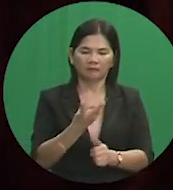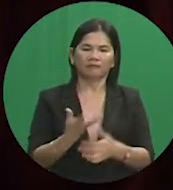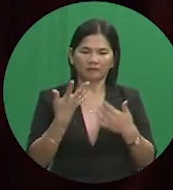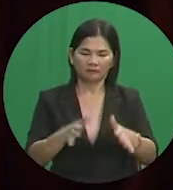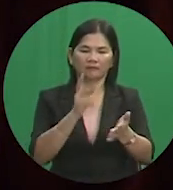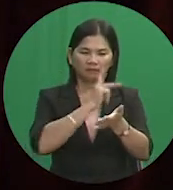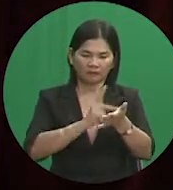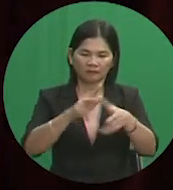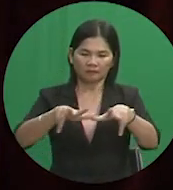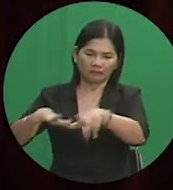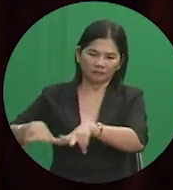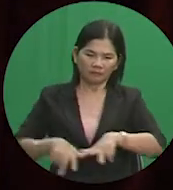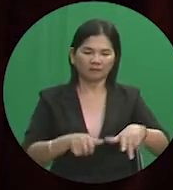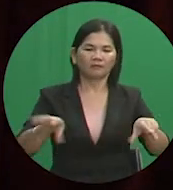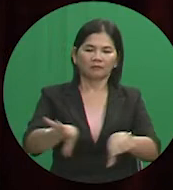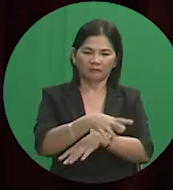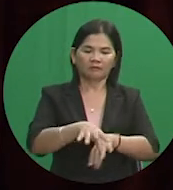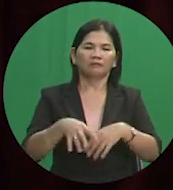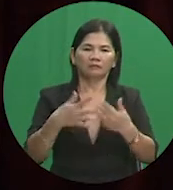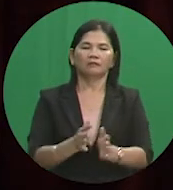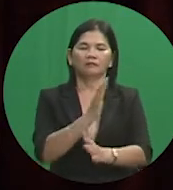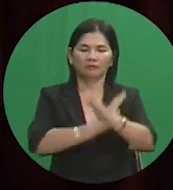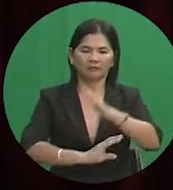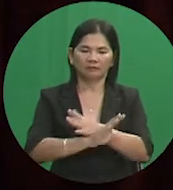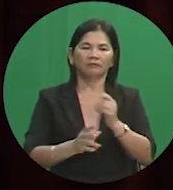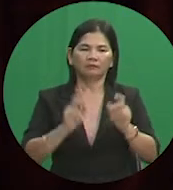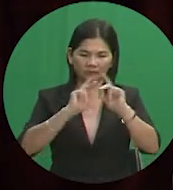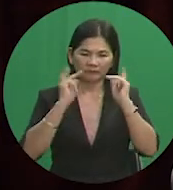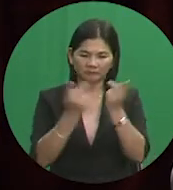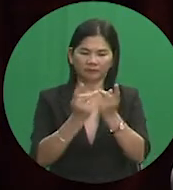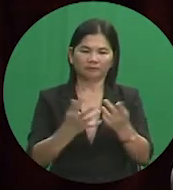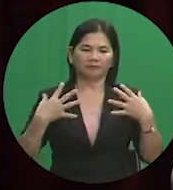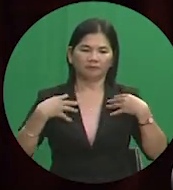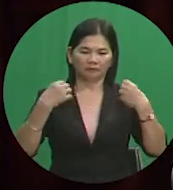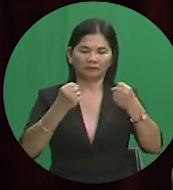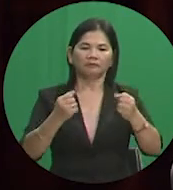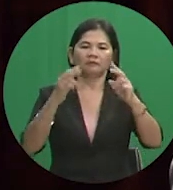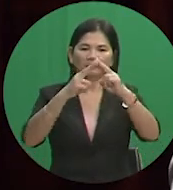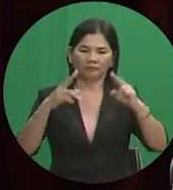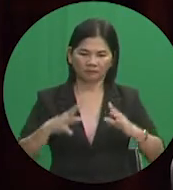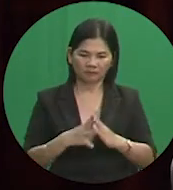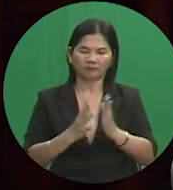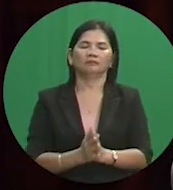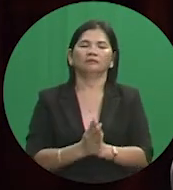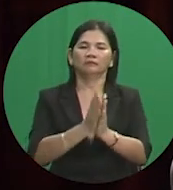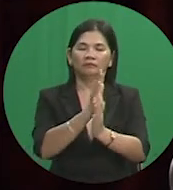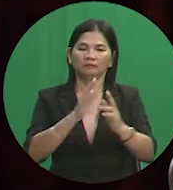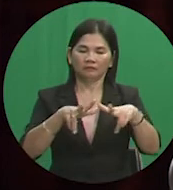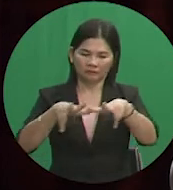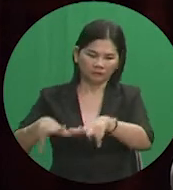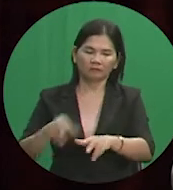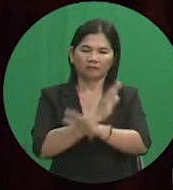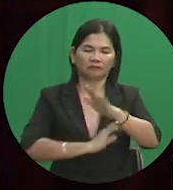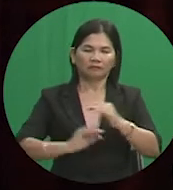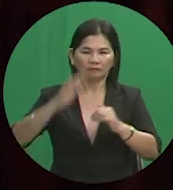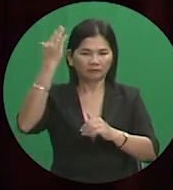าธิการฐานกรมประชาสกรรมเพียบชนปิกาในยุคฐานโซคมาลเพียบสังคมในกระทรวงสังคมกิจกระทรวงกิจการ